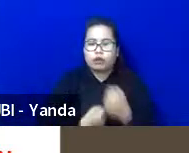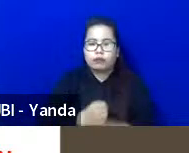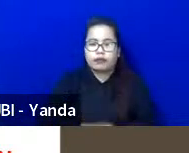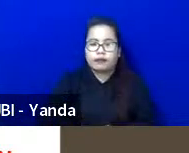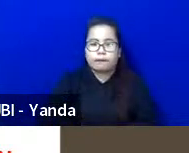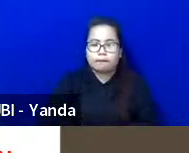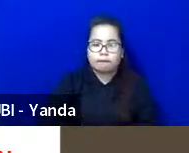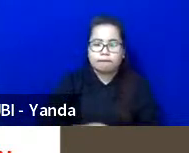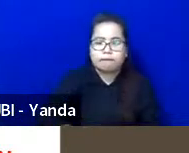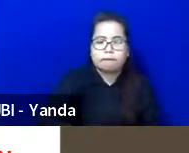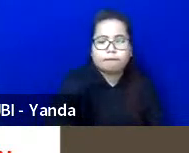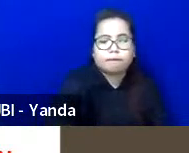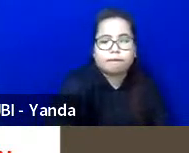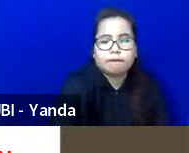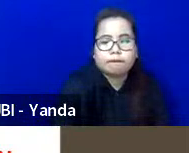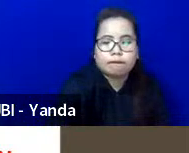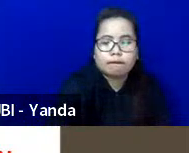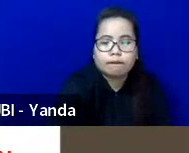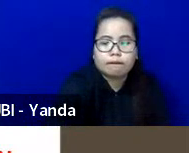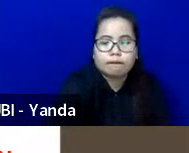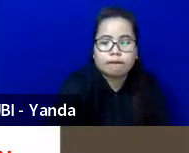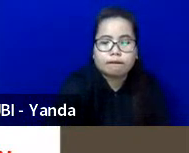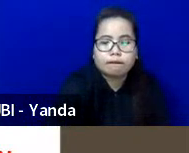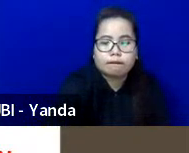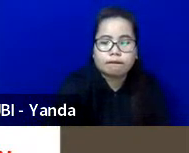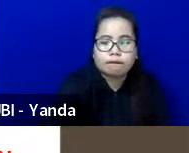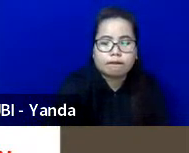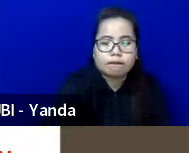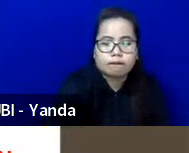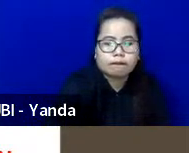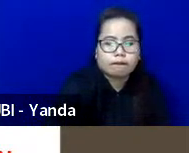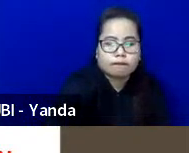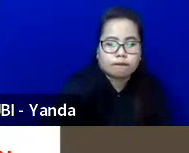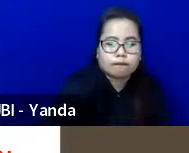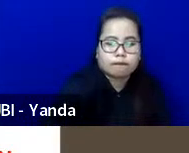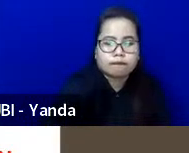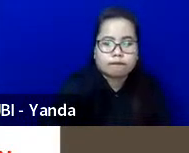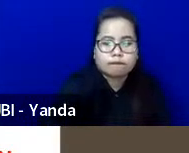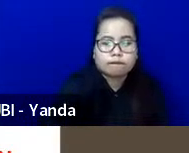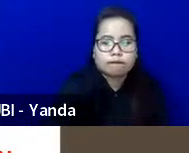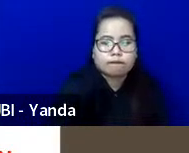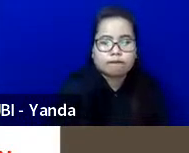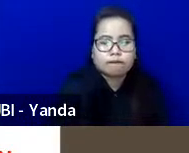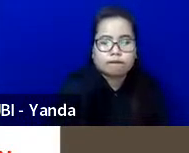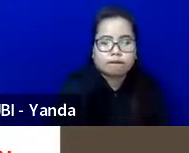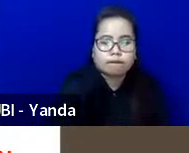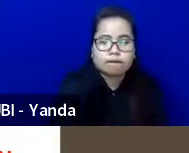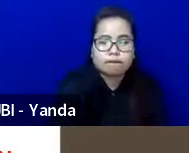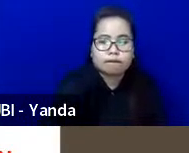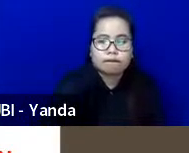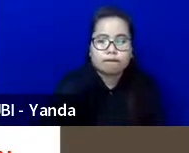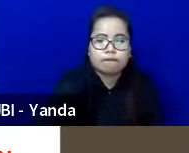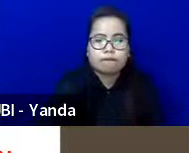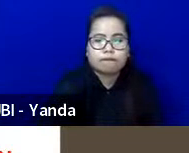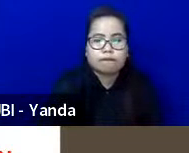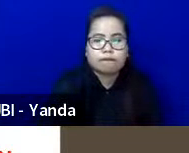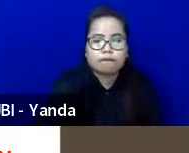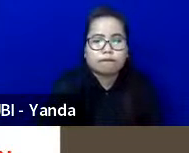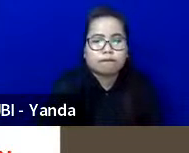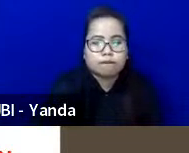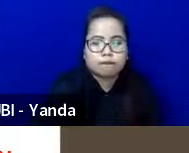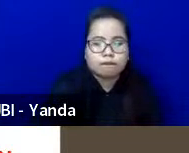Kemudian masalah satu lagi adalah psikiater menjadi gatekeeper ya. Apa yang disebut dengan gatekeeper? Gatekeeper itu